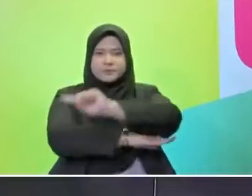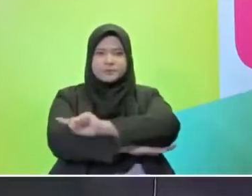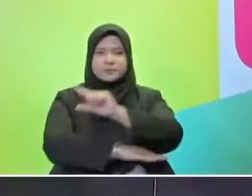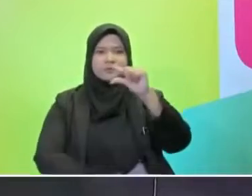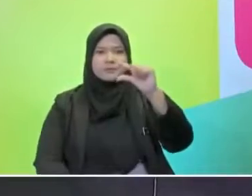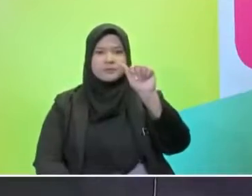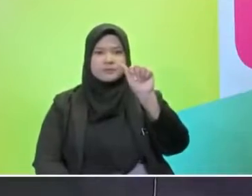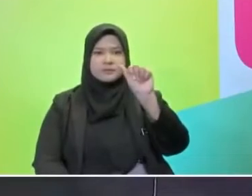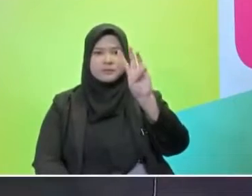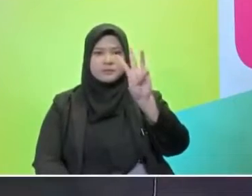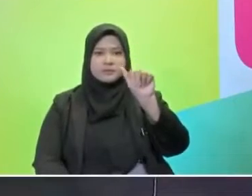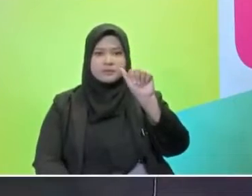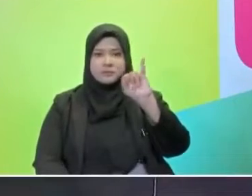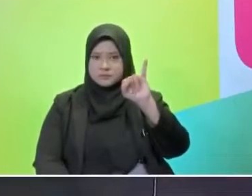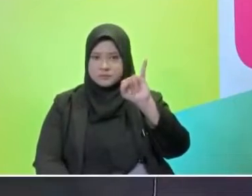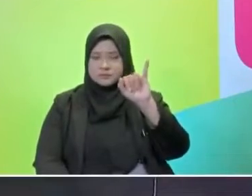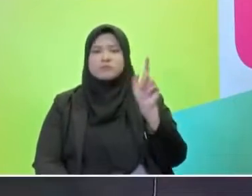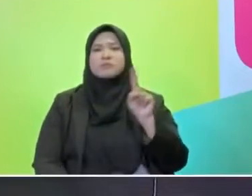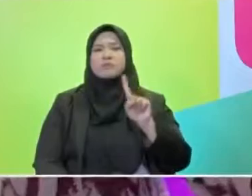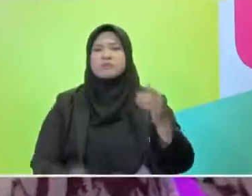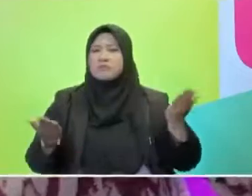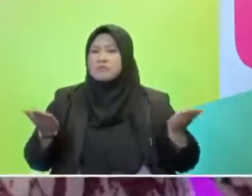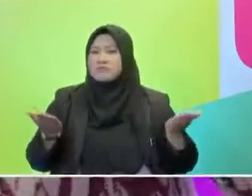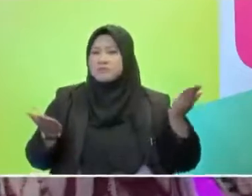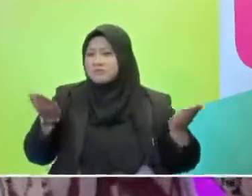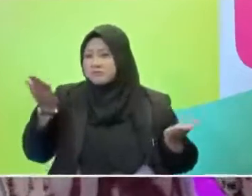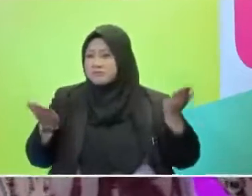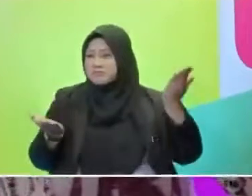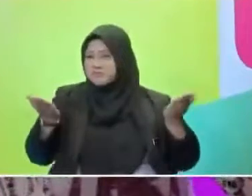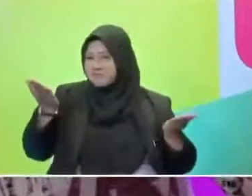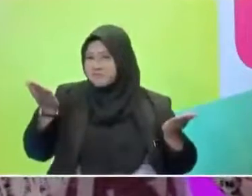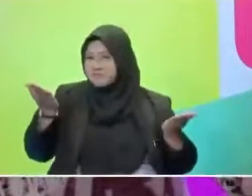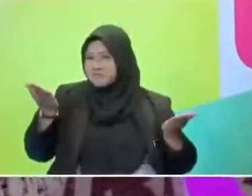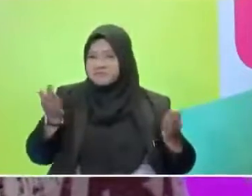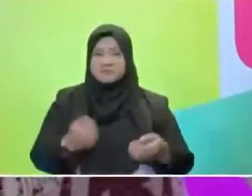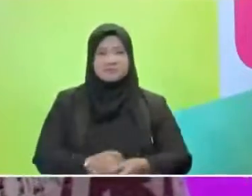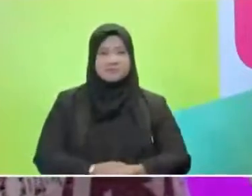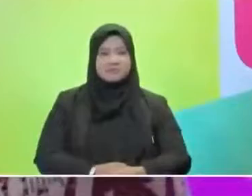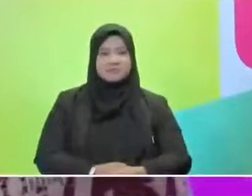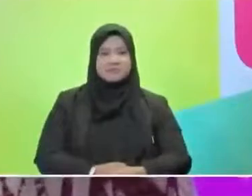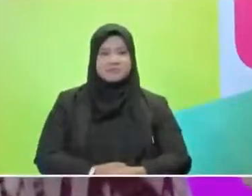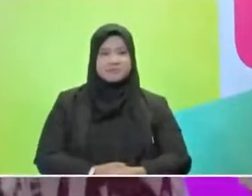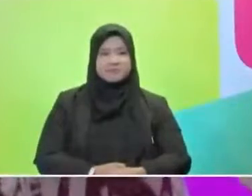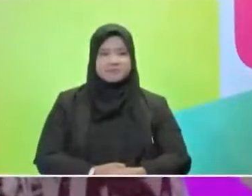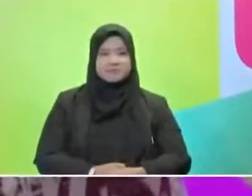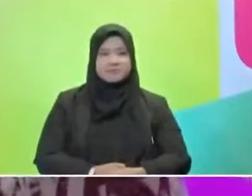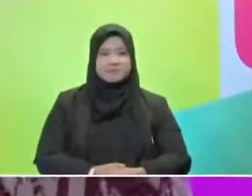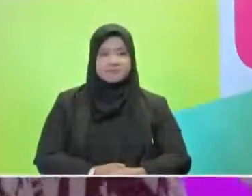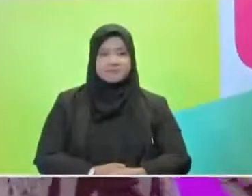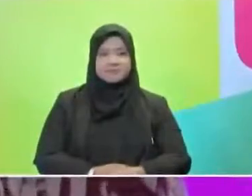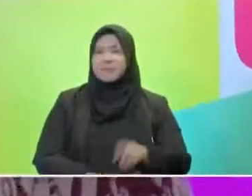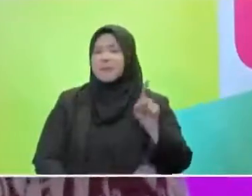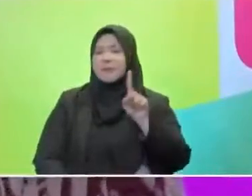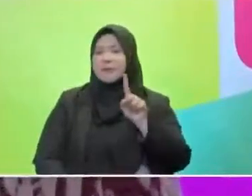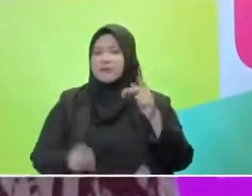murid-murid? Boleh bantu Kak Nisa tak? Yang di sebelah kanan Kak Nisa atau yang di sebelah kiri Kak Nisa?